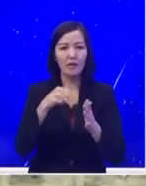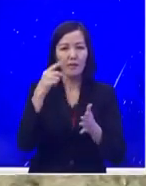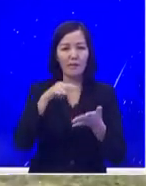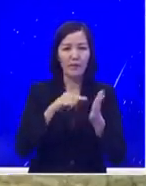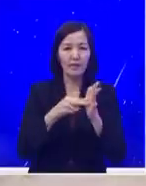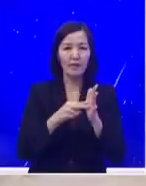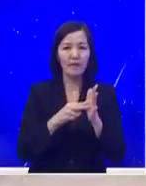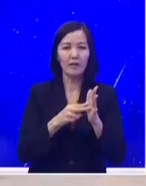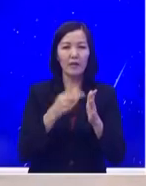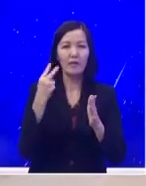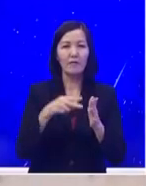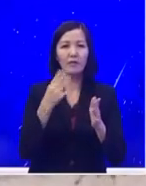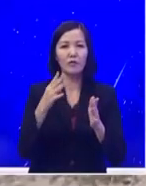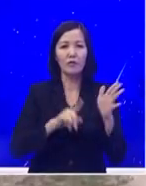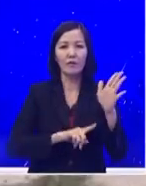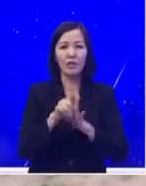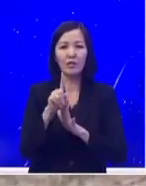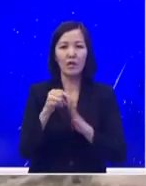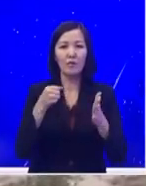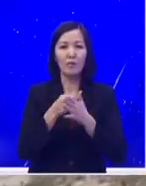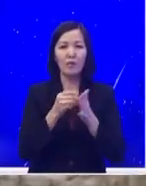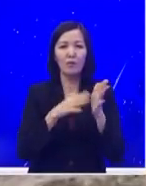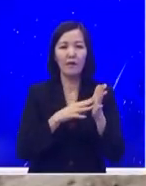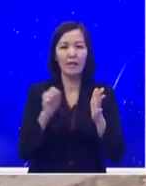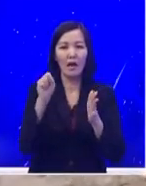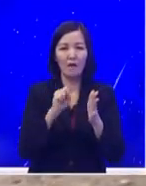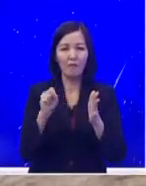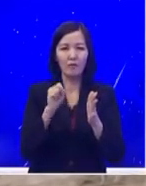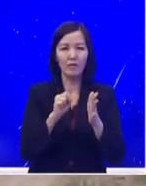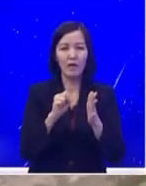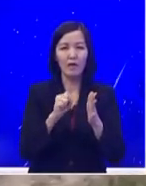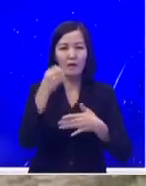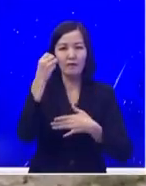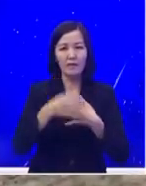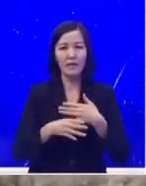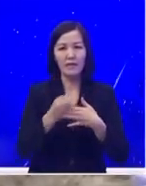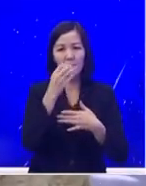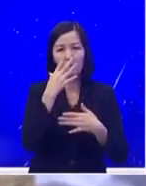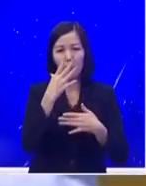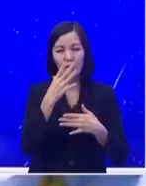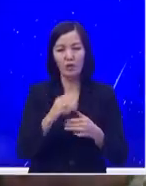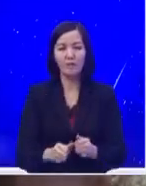2020 запланированы на срок с 24 июля по 9 августа в столице Японии – Токио.